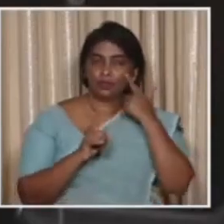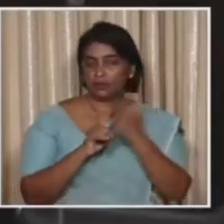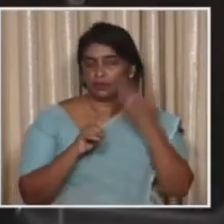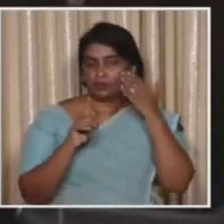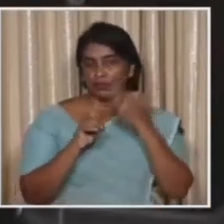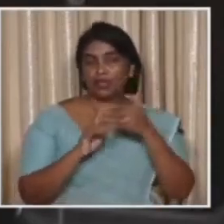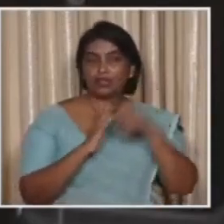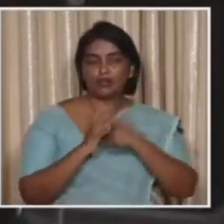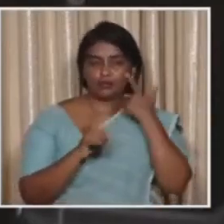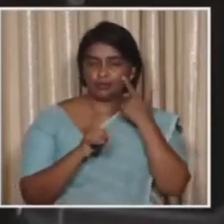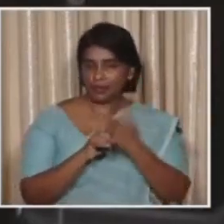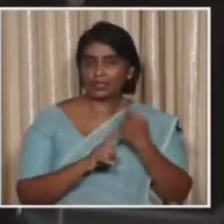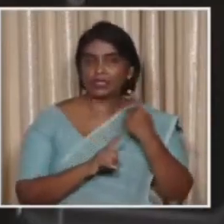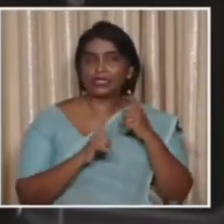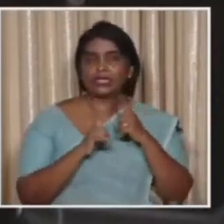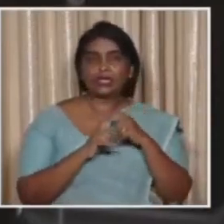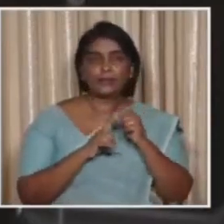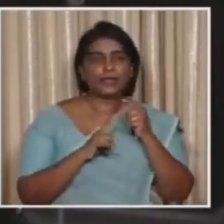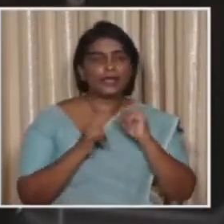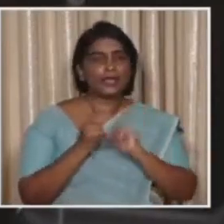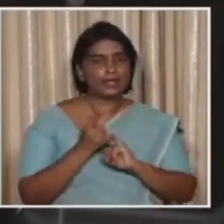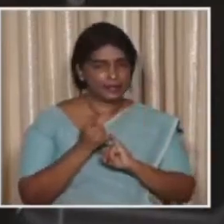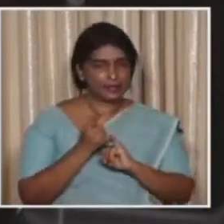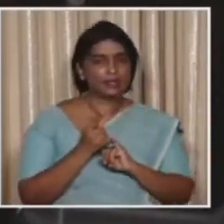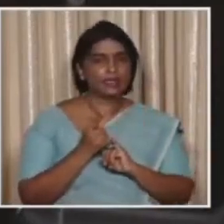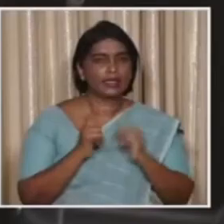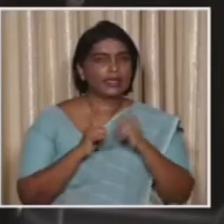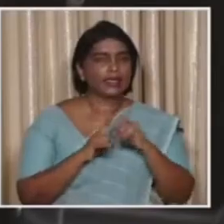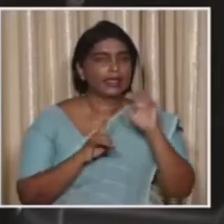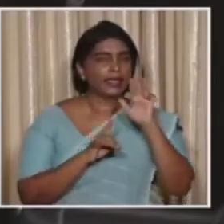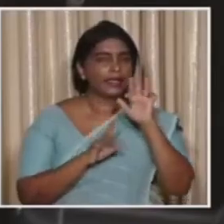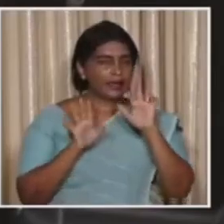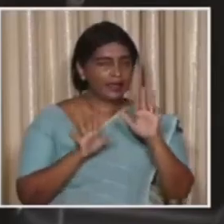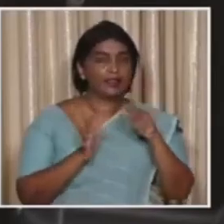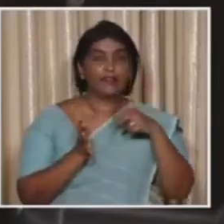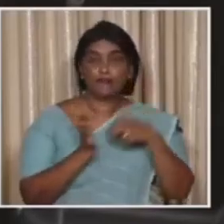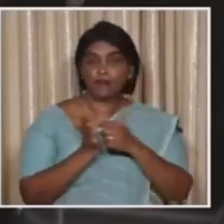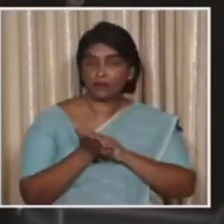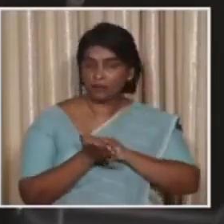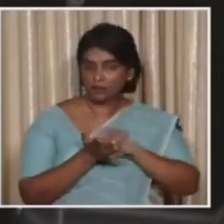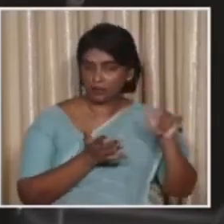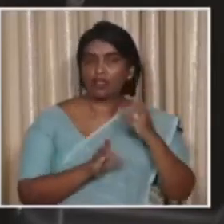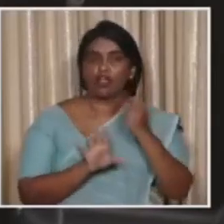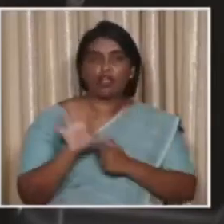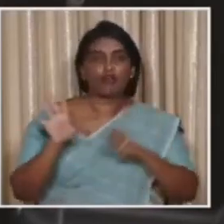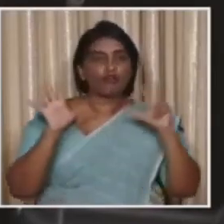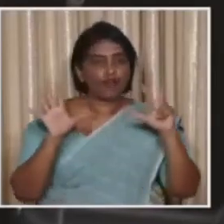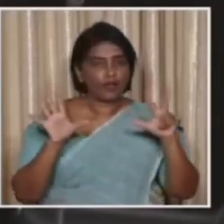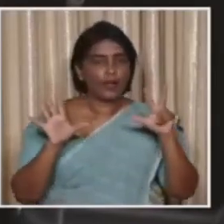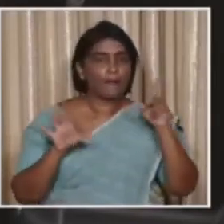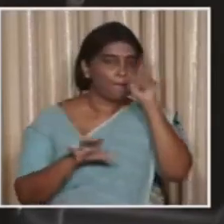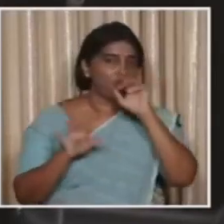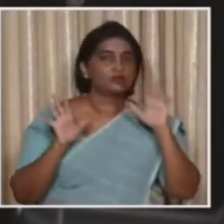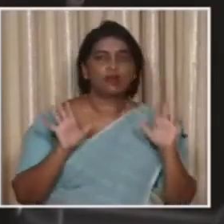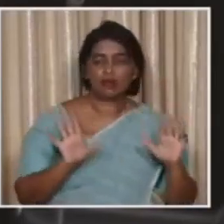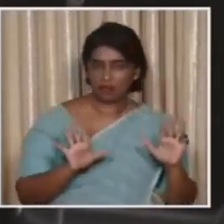සම්බන්ධයෙන් දකුණු කොරියාවේ EPS සිස්ටම් එක හරහා E9 කියන වීසා කැටගරිය එක හරහා යන කණ්ඩායම අවුරුදු 8කුත් මාස